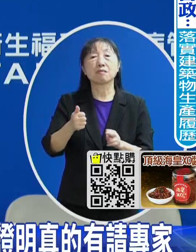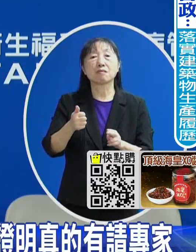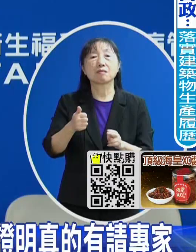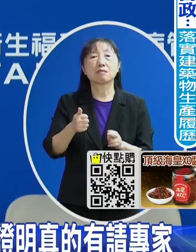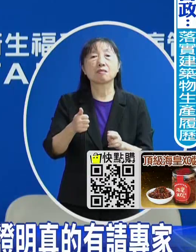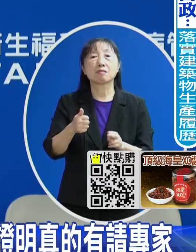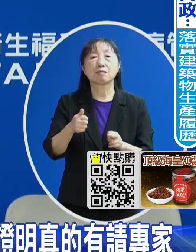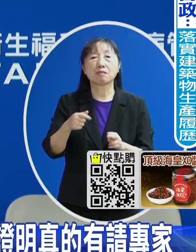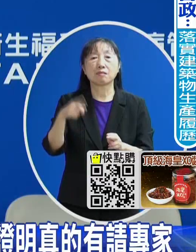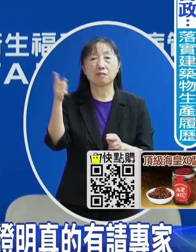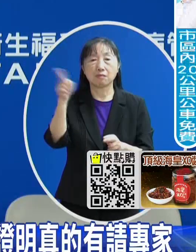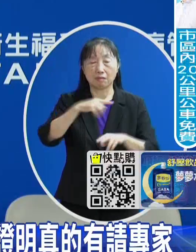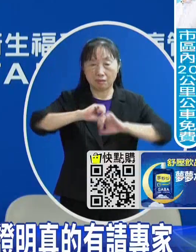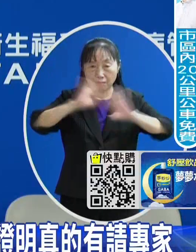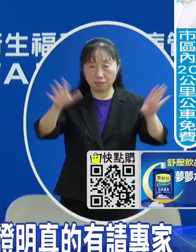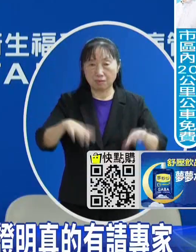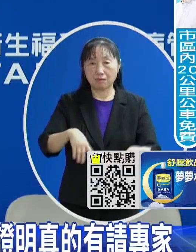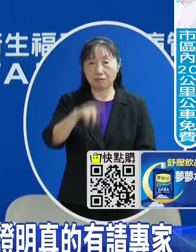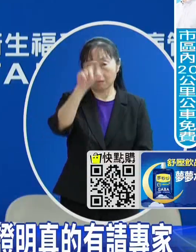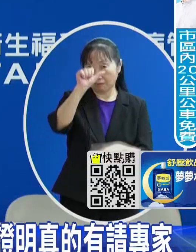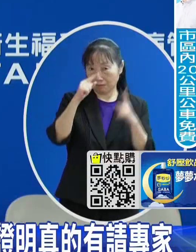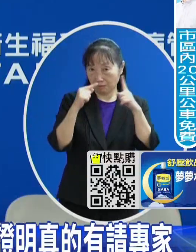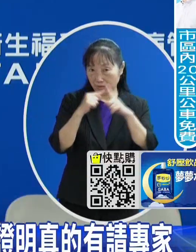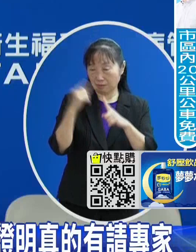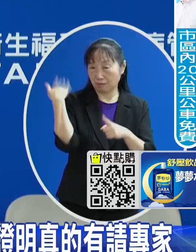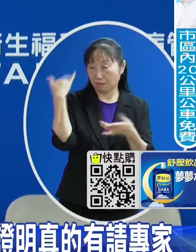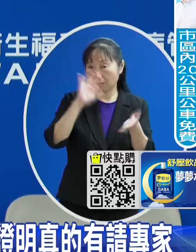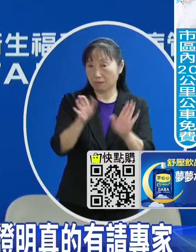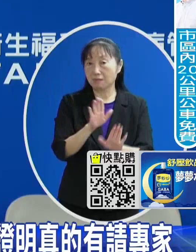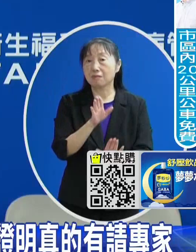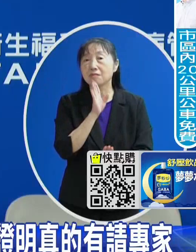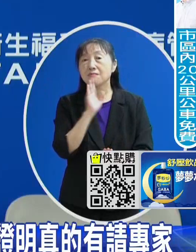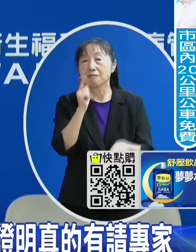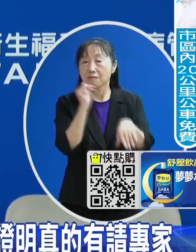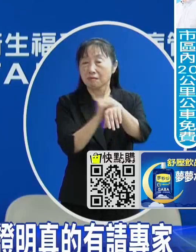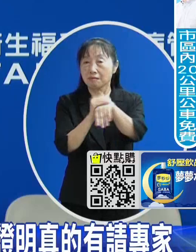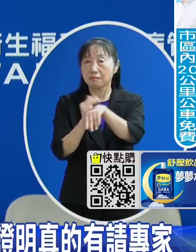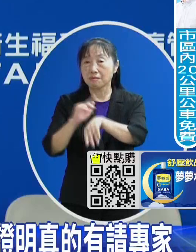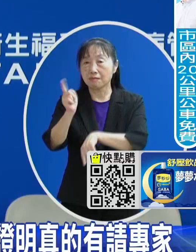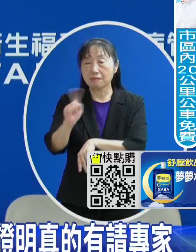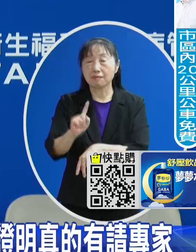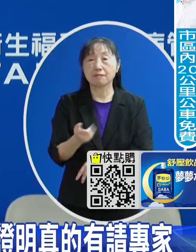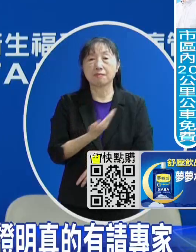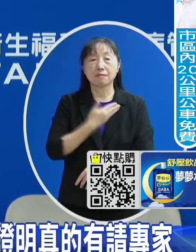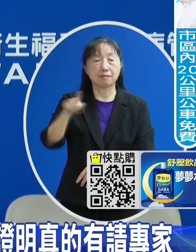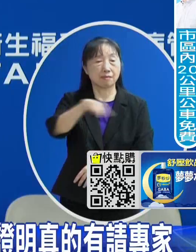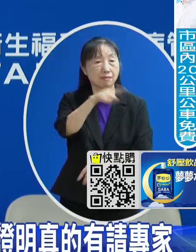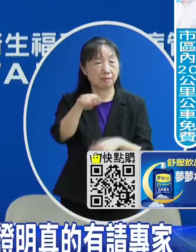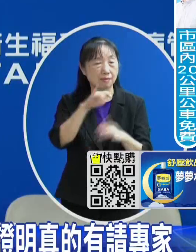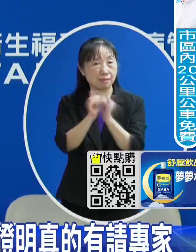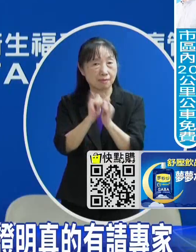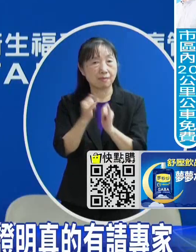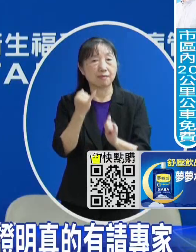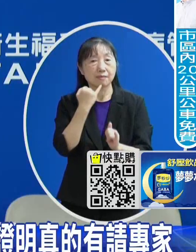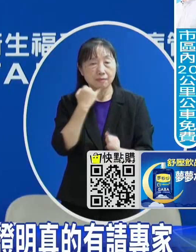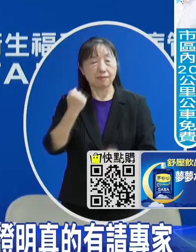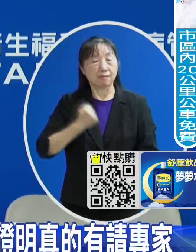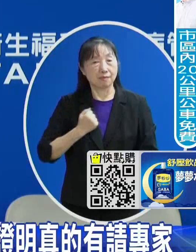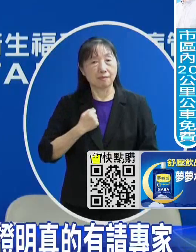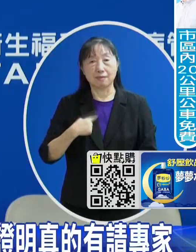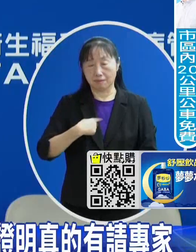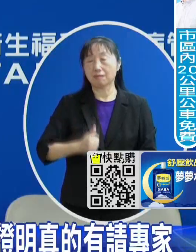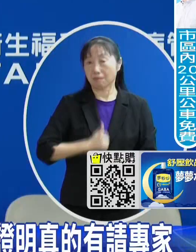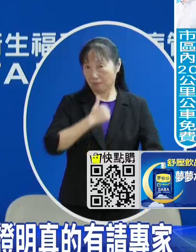有关这十五位专家的背景，就是主要还是让大家来知道说，我们的